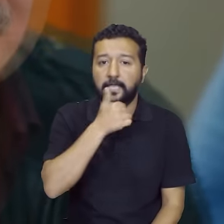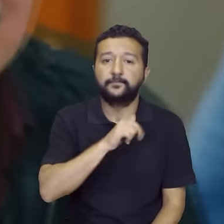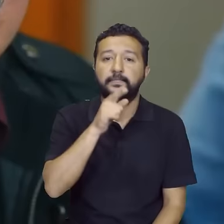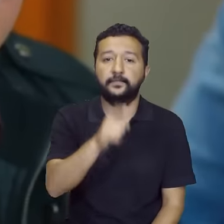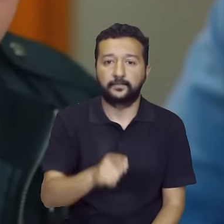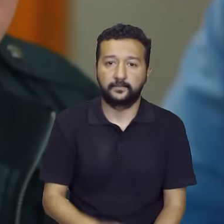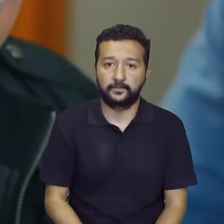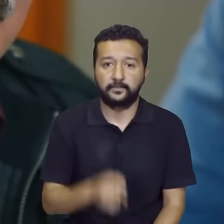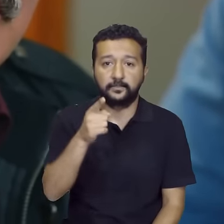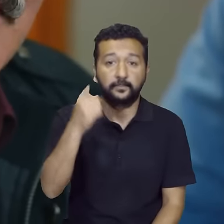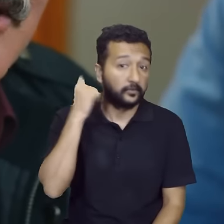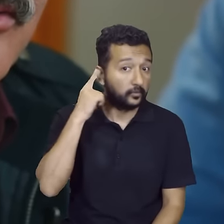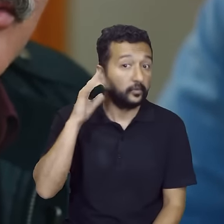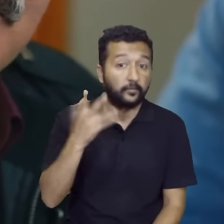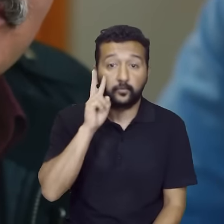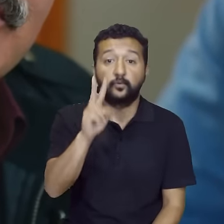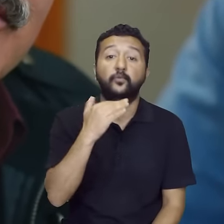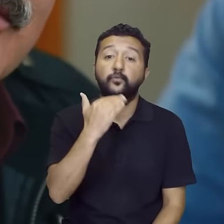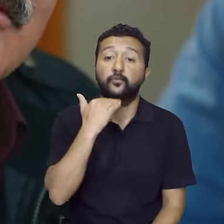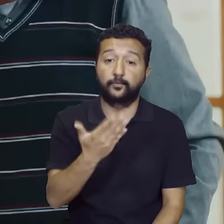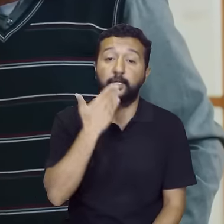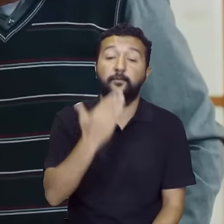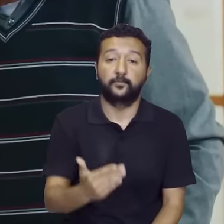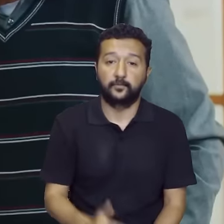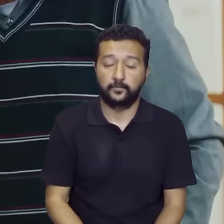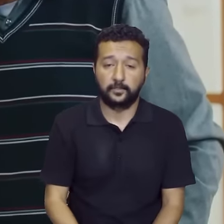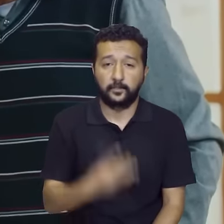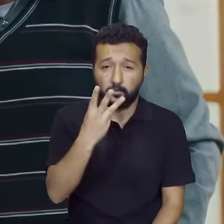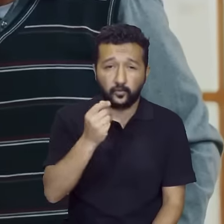Abi seni duyuyorum ama göremiyorum